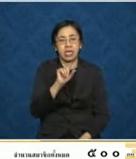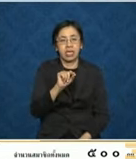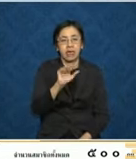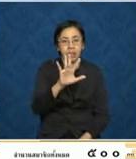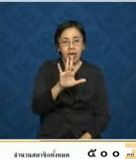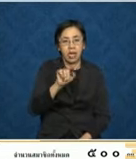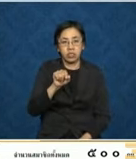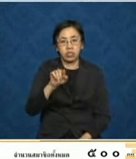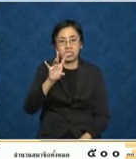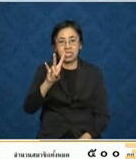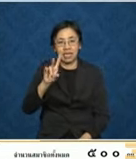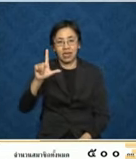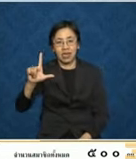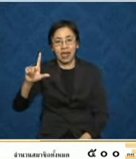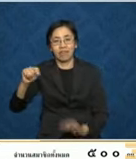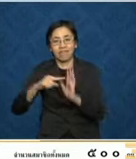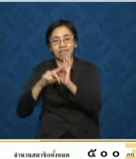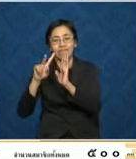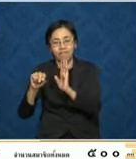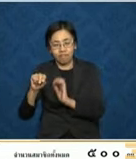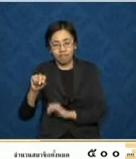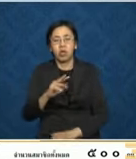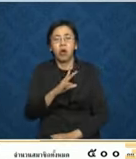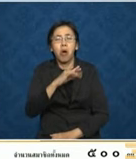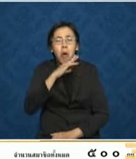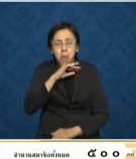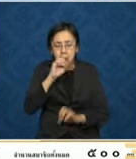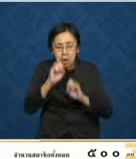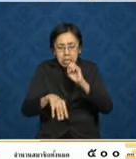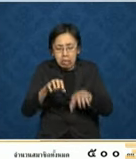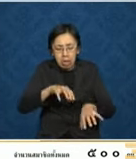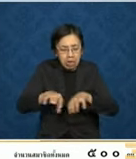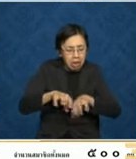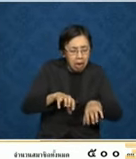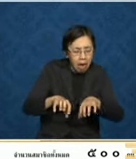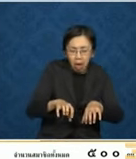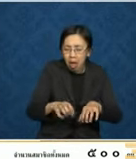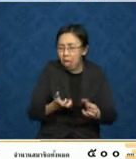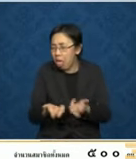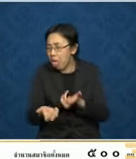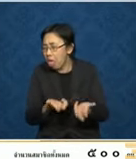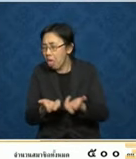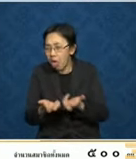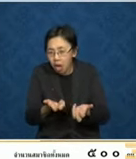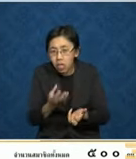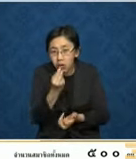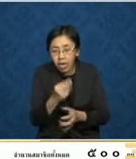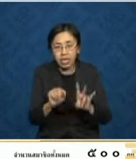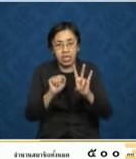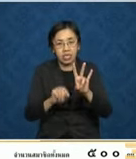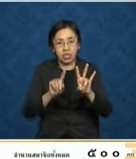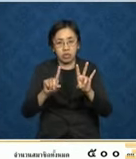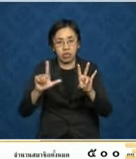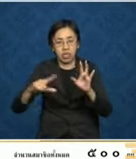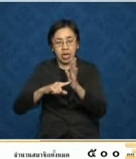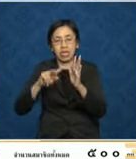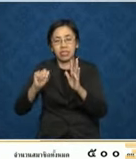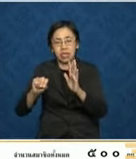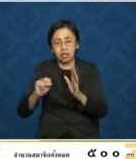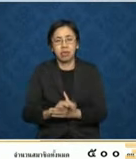25.7 ล้านตันและมีขยะที่ไม่ได้รับการจัดการให้ถูกต้องมีปริมาณถึง 7.1 ล้านตัน